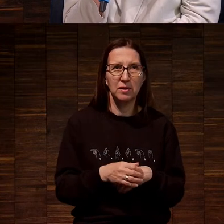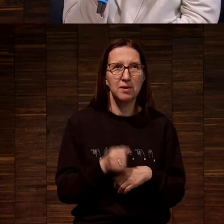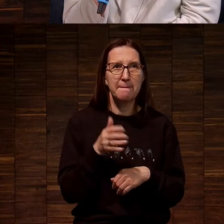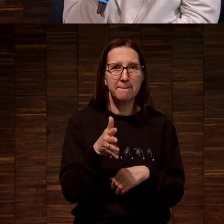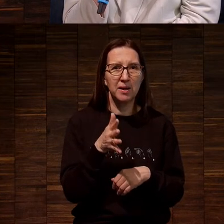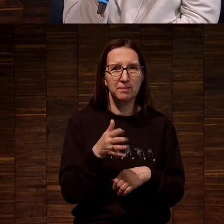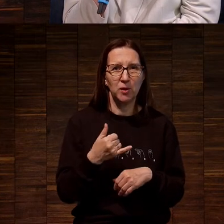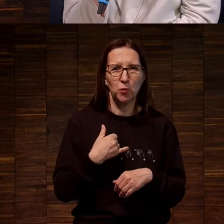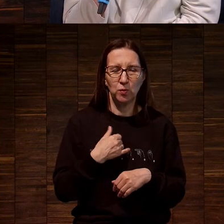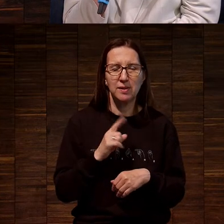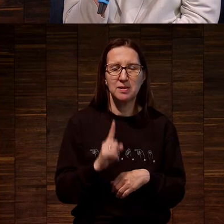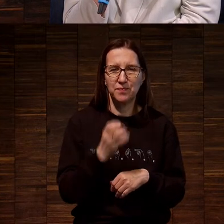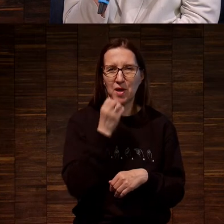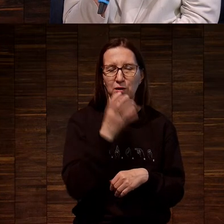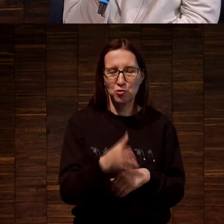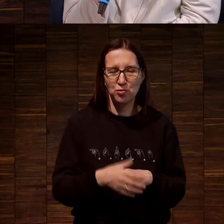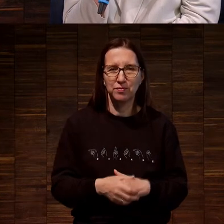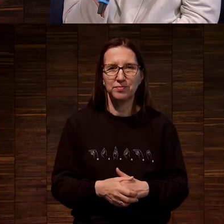Хорошо.